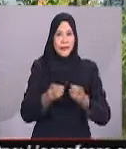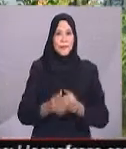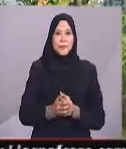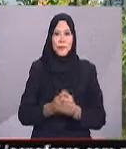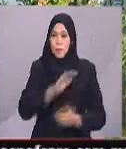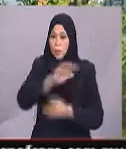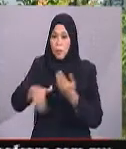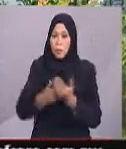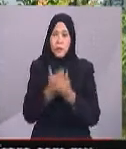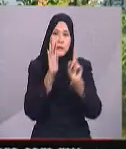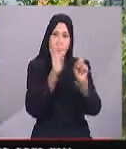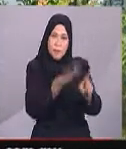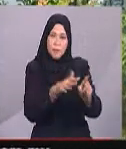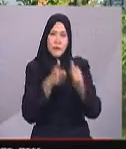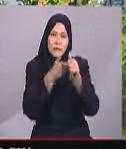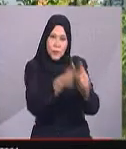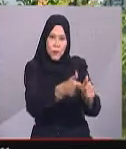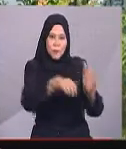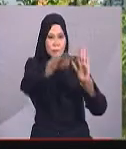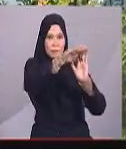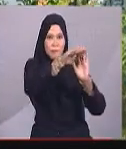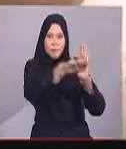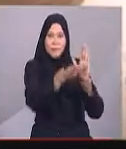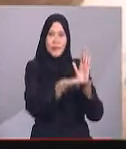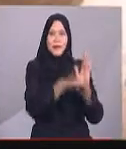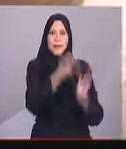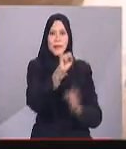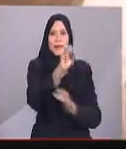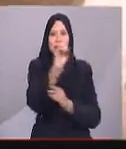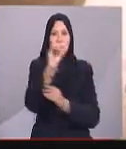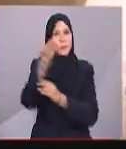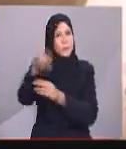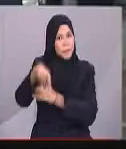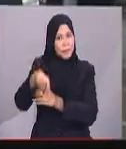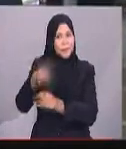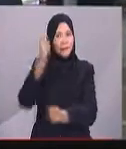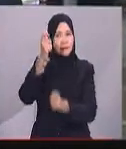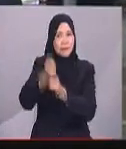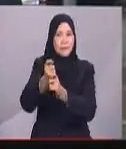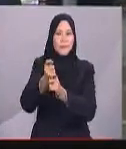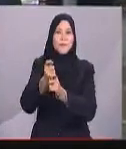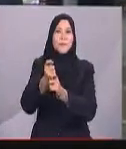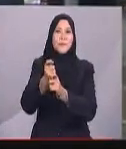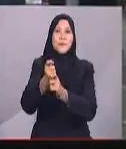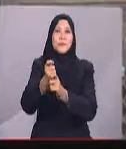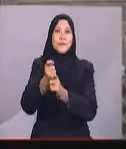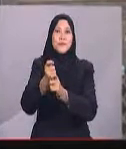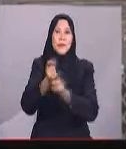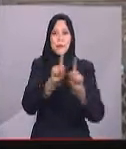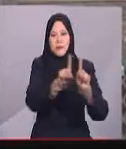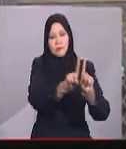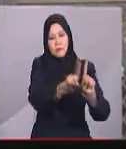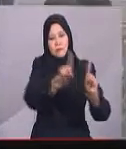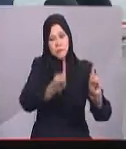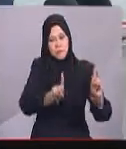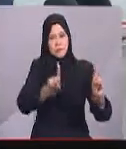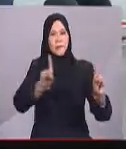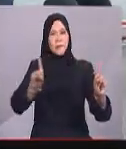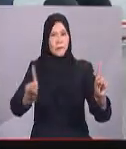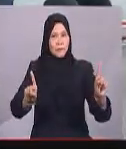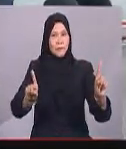Para jemaah mematuhi prosedur operasi standard SOP ditetapkan antaranya penjarakan